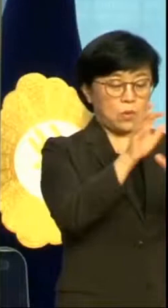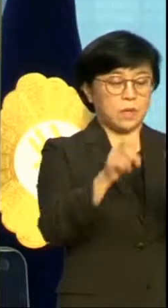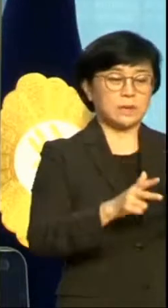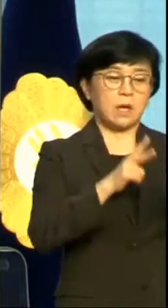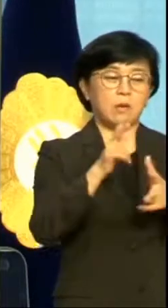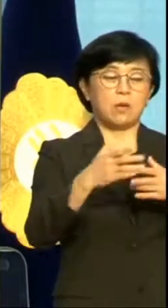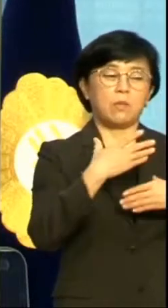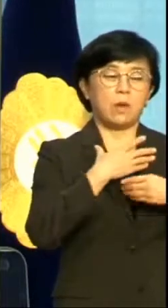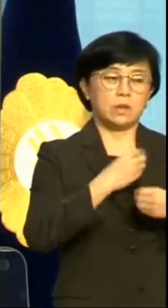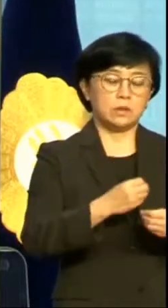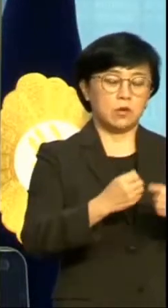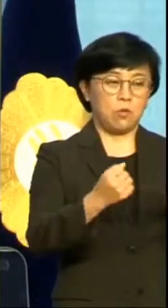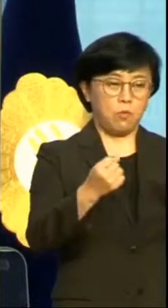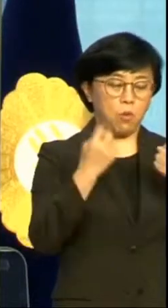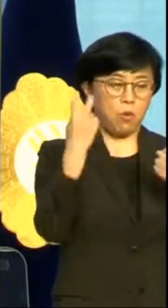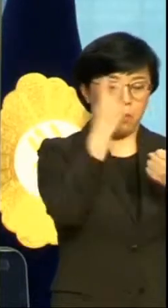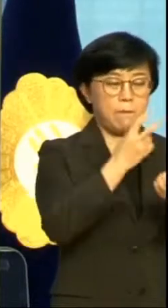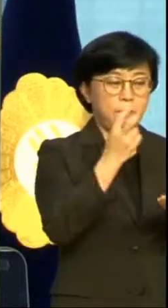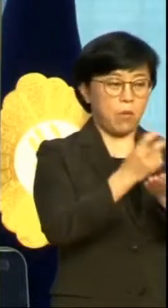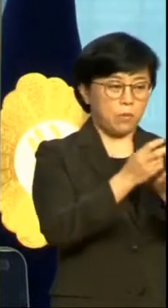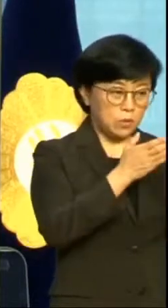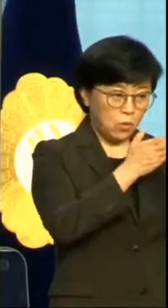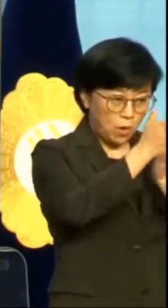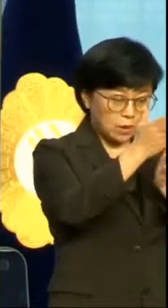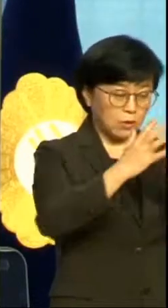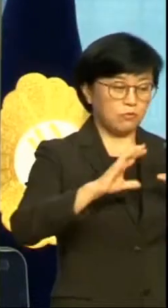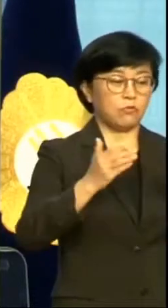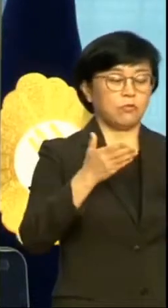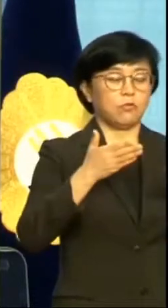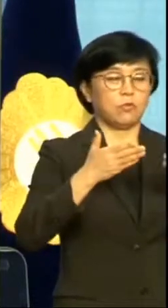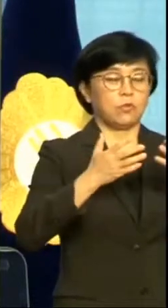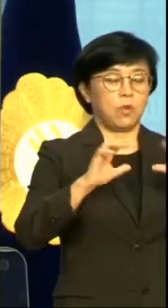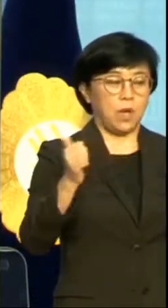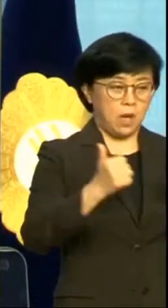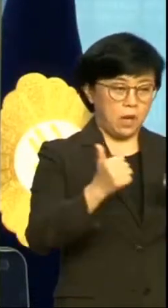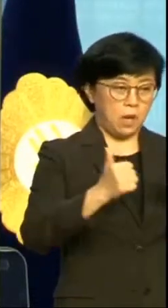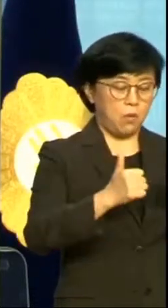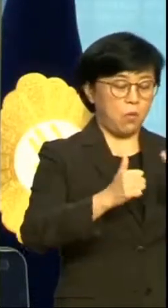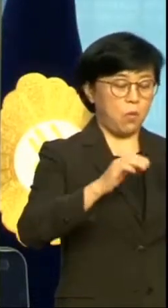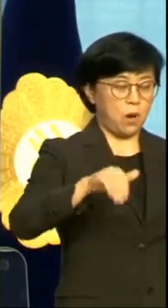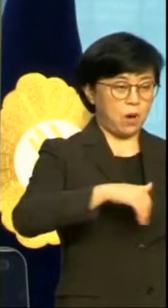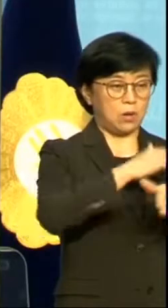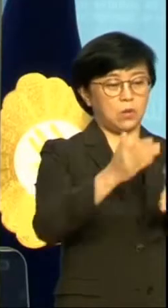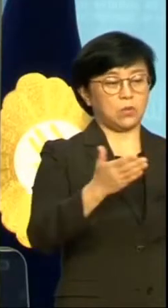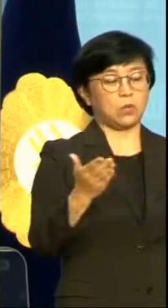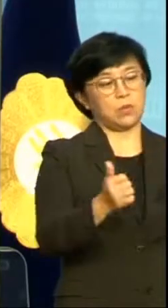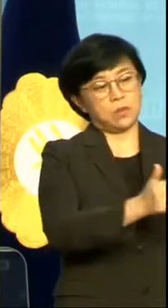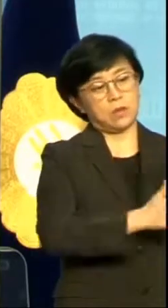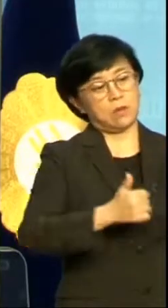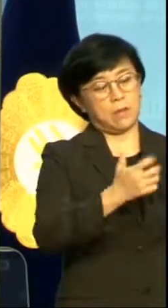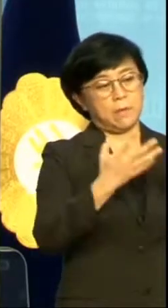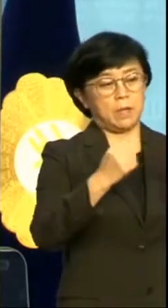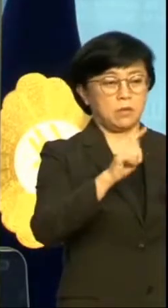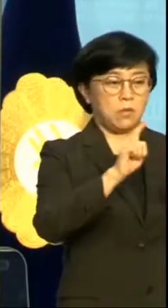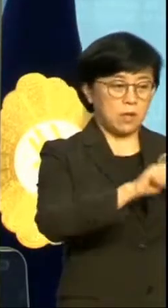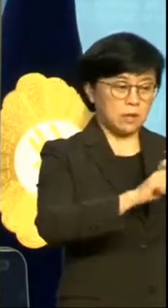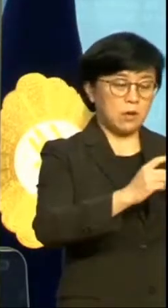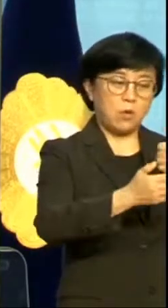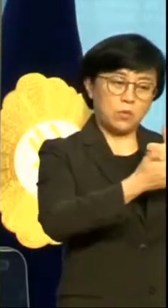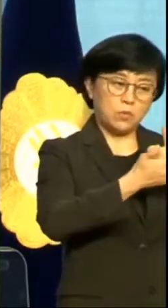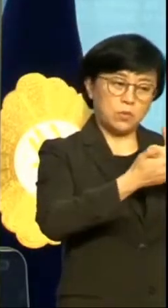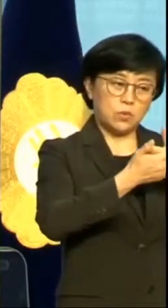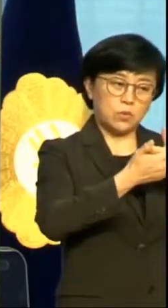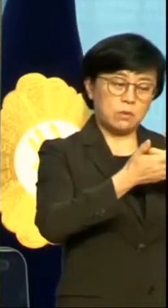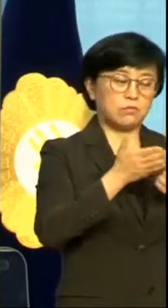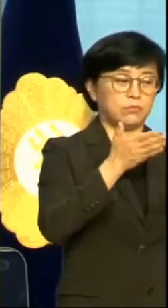이 꼭 국회 본회의를 통과할 수 있기를 국회 환경노동위원회 위원님들의 많은 관심과 우동과 적극적인 협조를